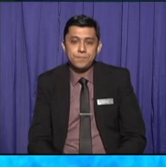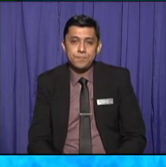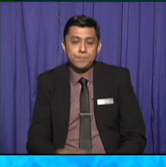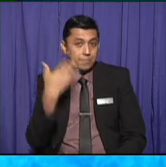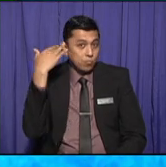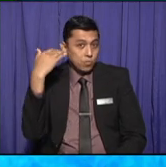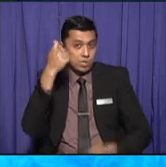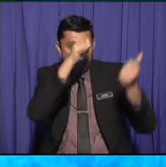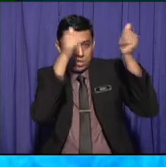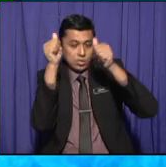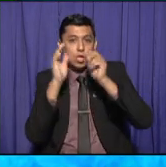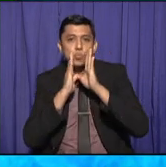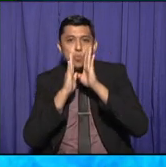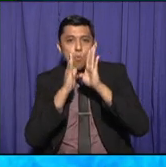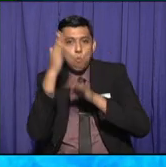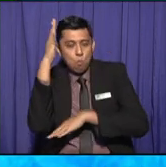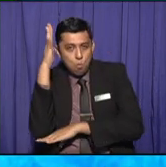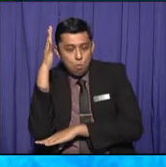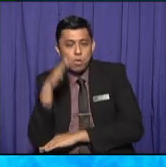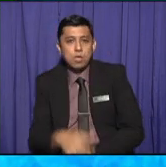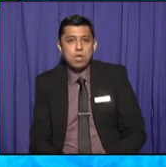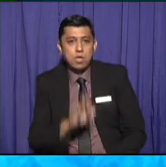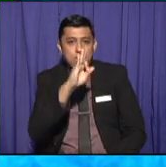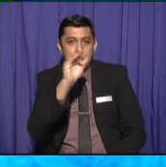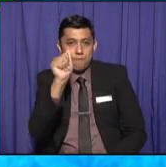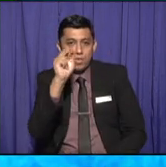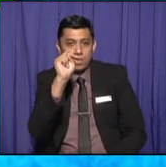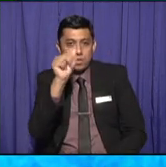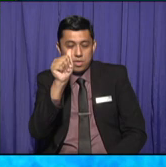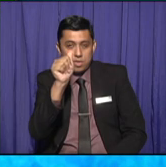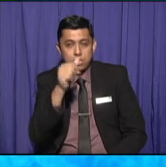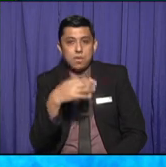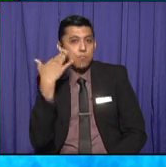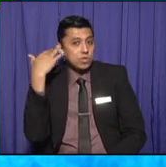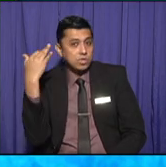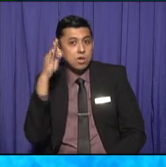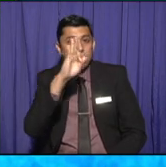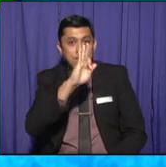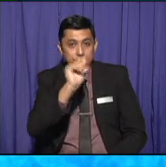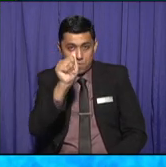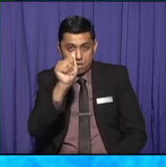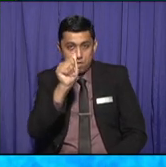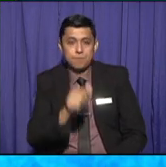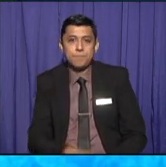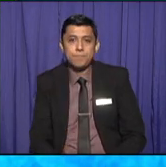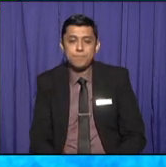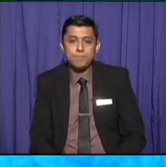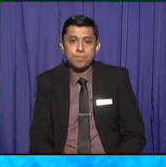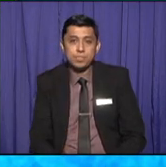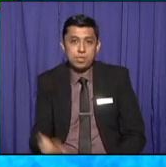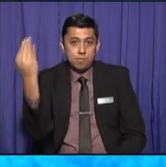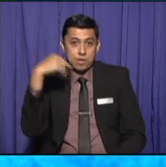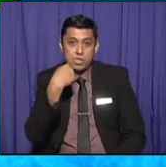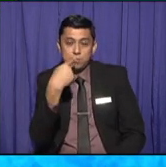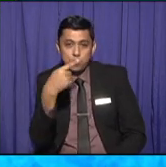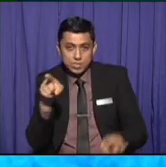Bunyi angin tiup pokok fa na bunyinya fa. Mari